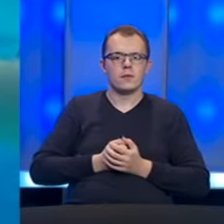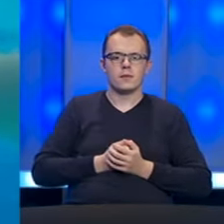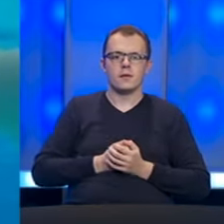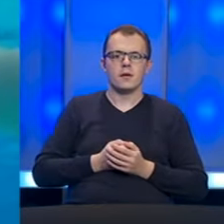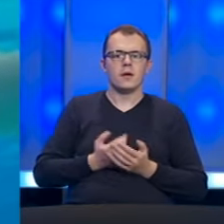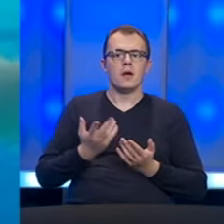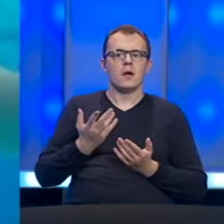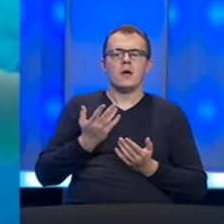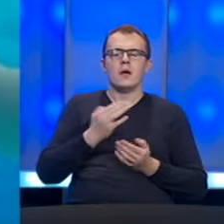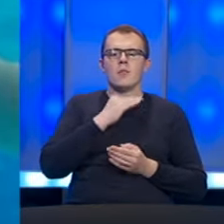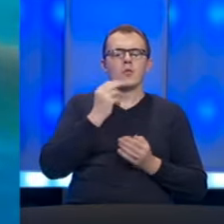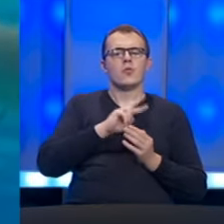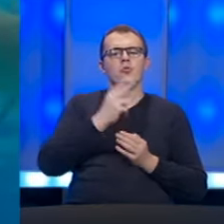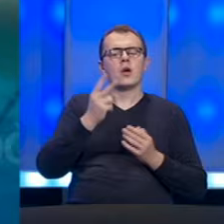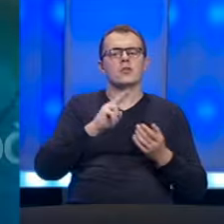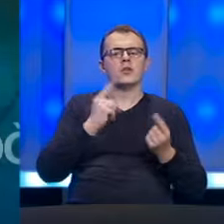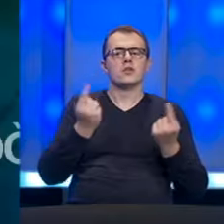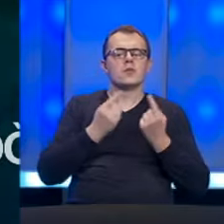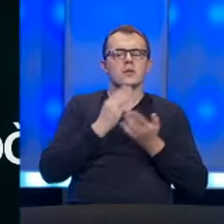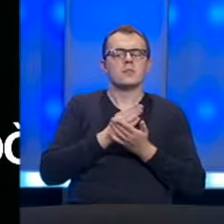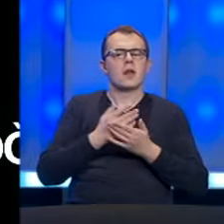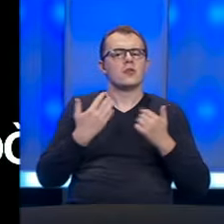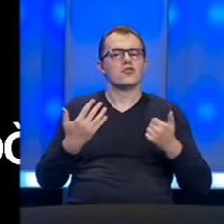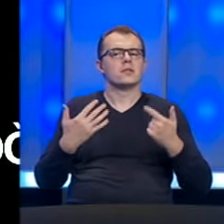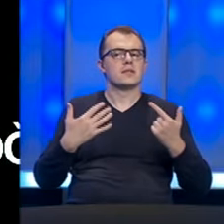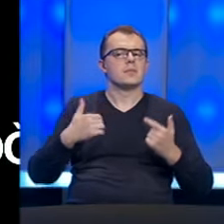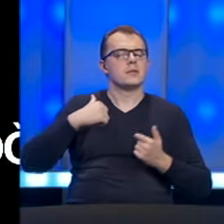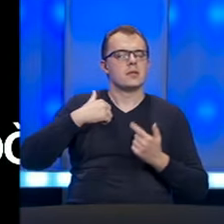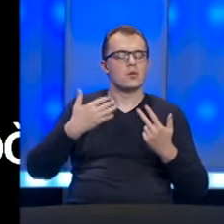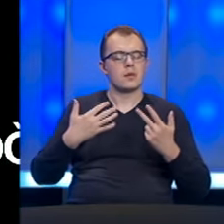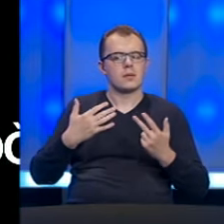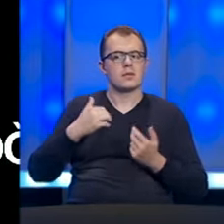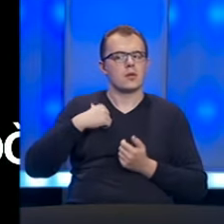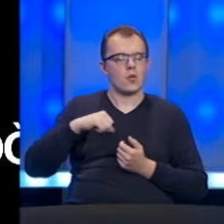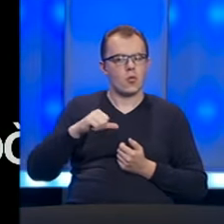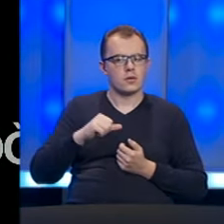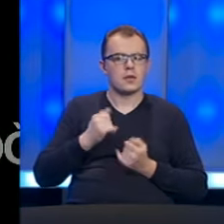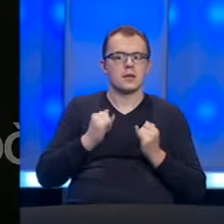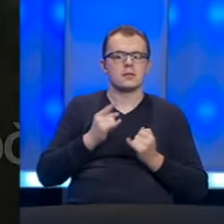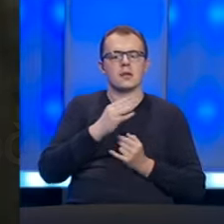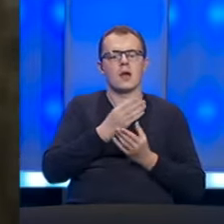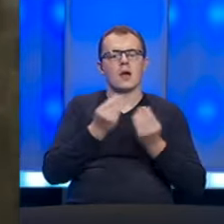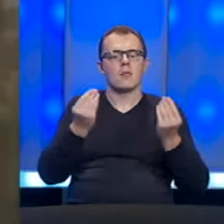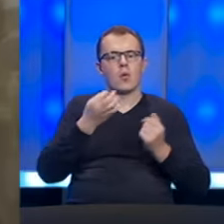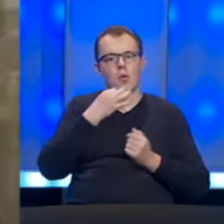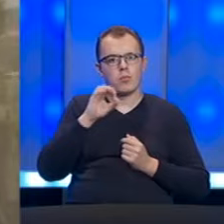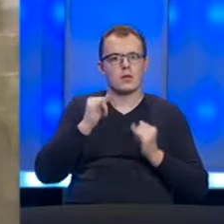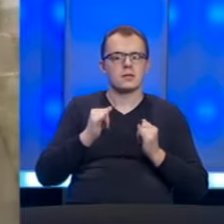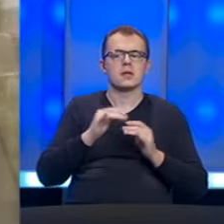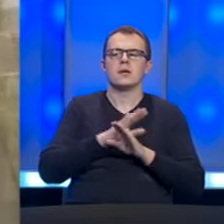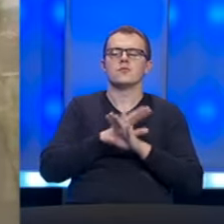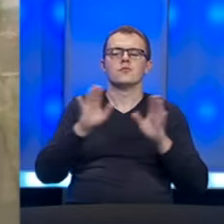Recimo, potpuno je drugačija situacija bila 60-ih, 70-ih, 80-ih i tako dalje. Sada je mnogo, mnogo bolje. Sada su